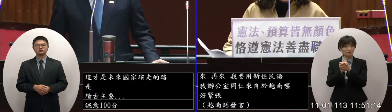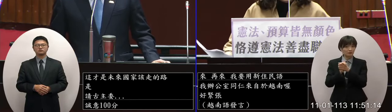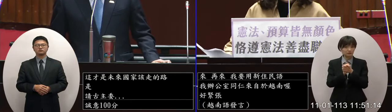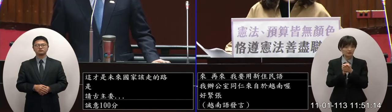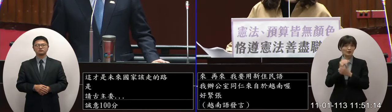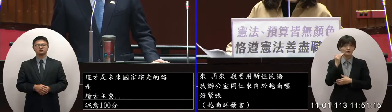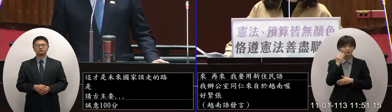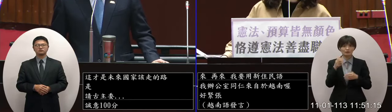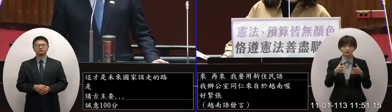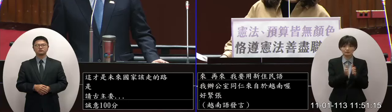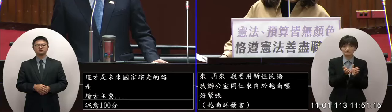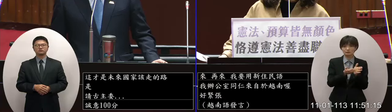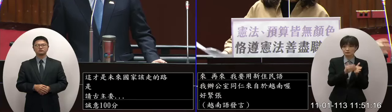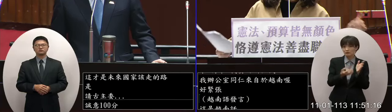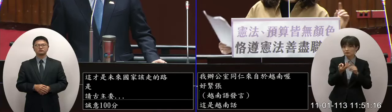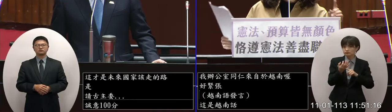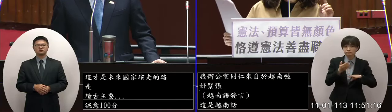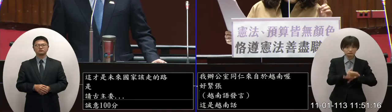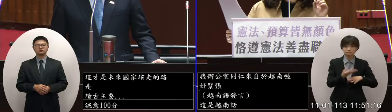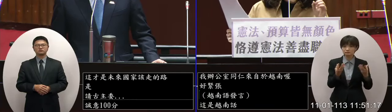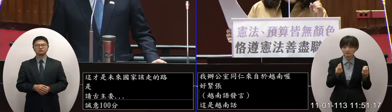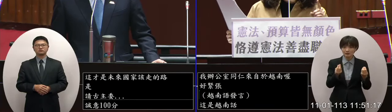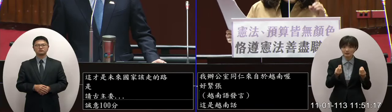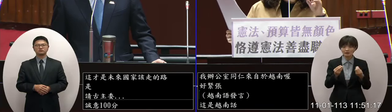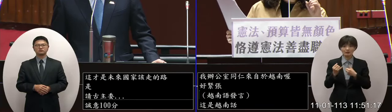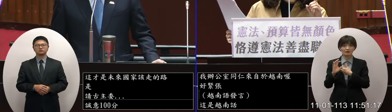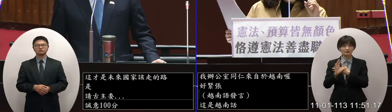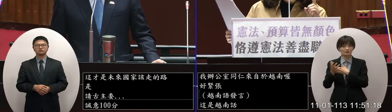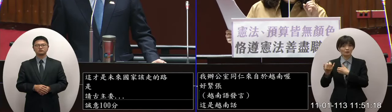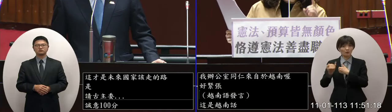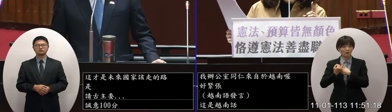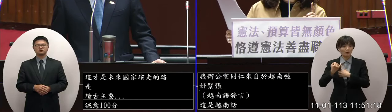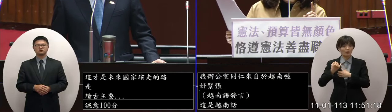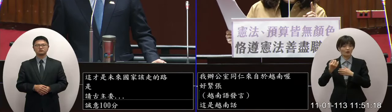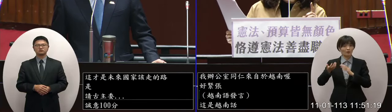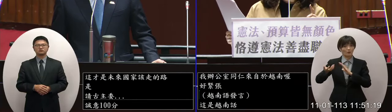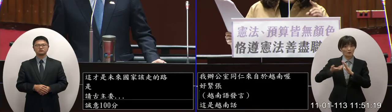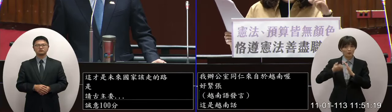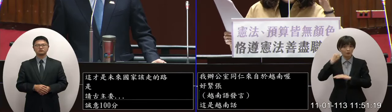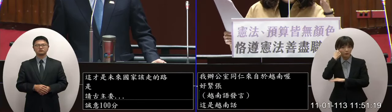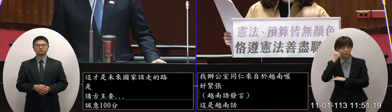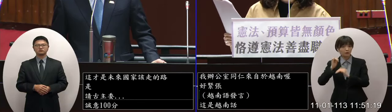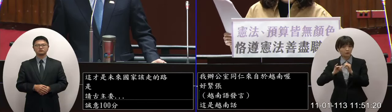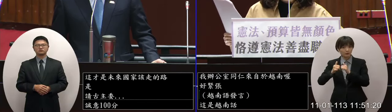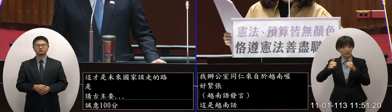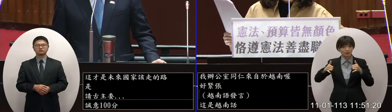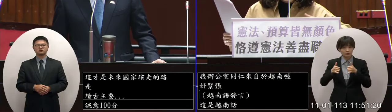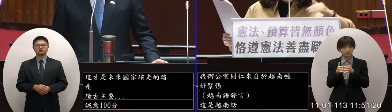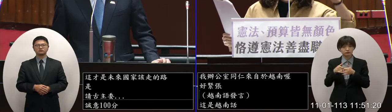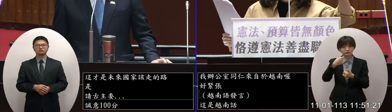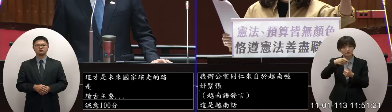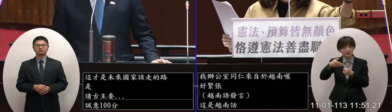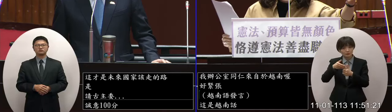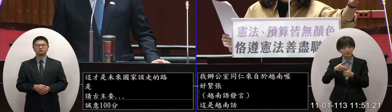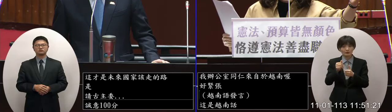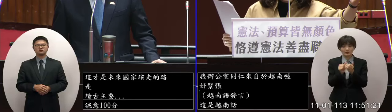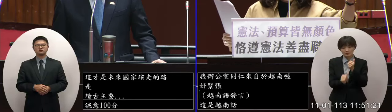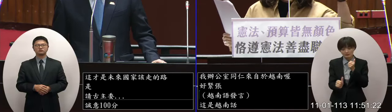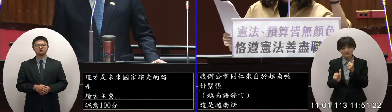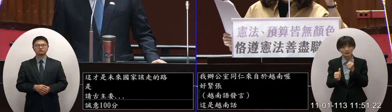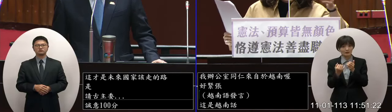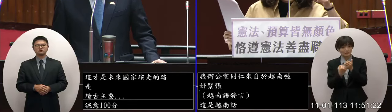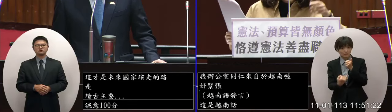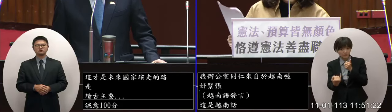果总预算没有通过，新住民族的教育预算，不管是子女或者是新住